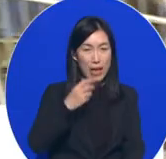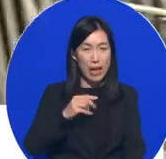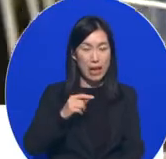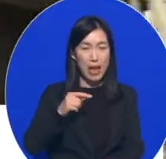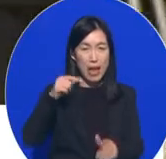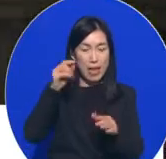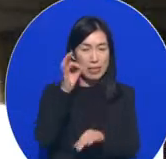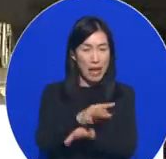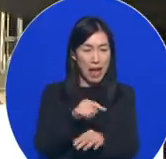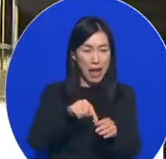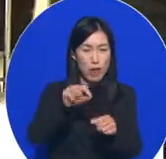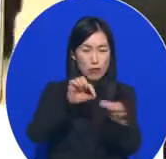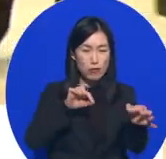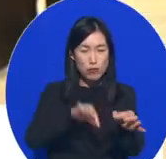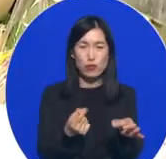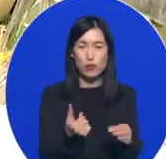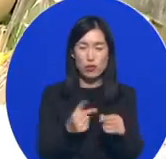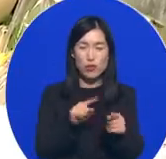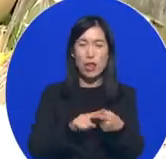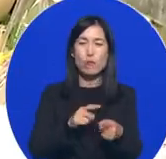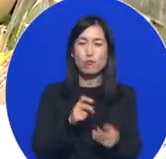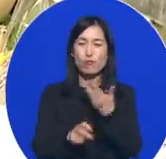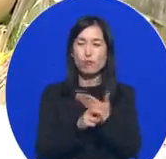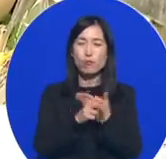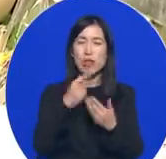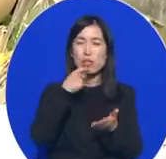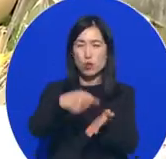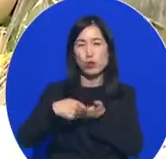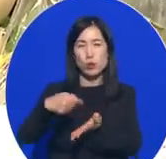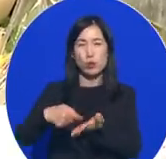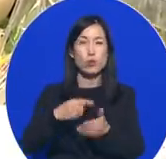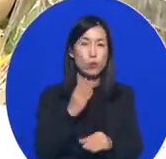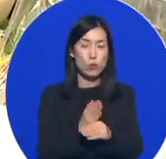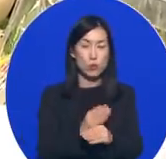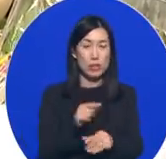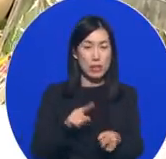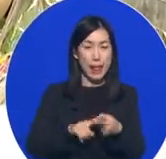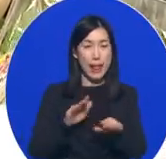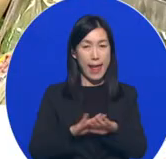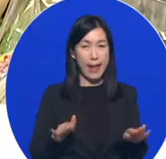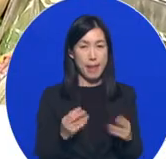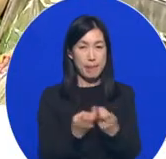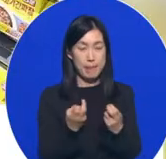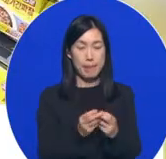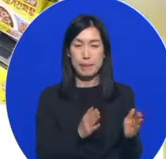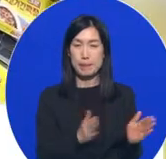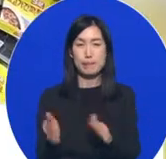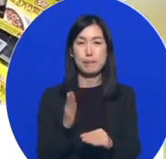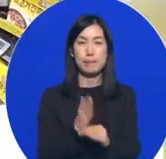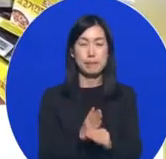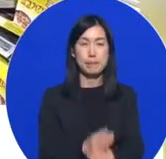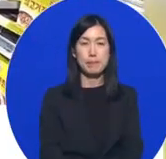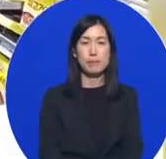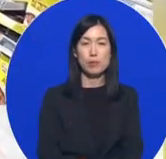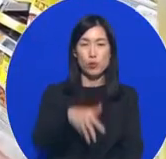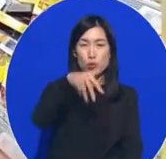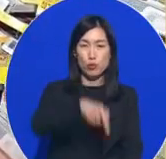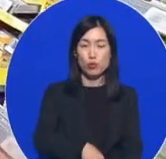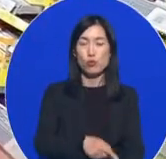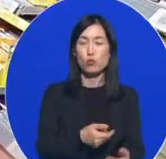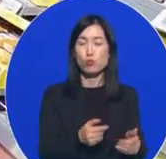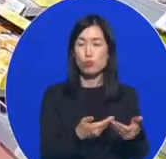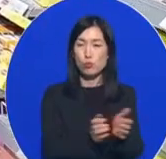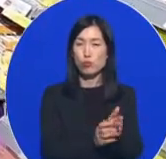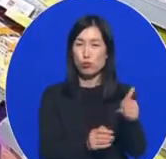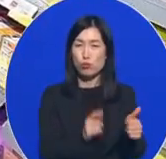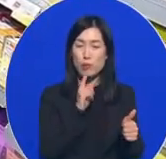통한 제보도 받기로 했습니다이를 바탕으로 구체적인 방안을 마련하겠다고 밝혔습니다 초부 총인은 최근 양